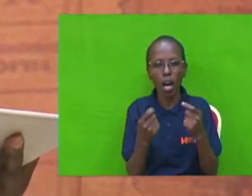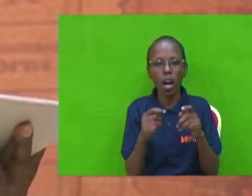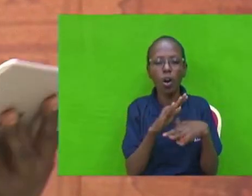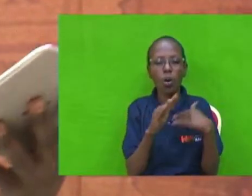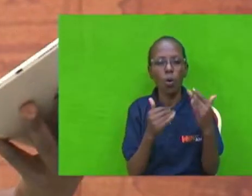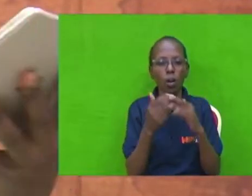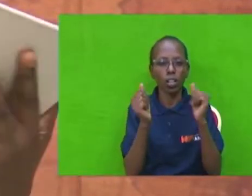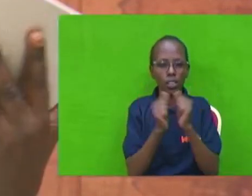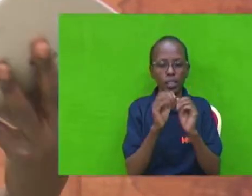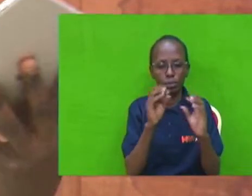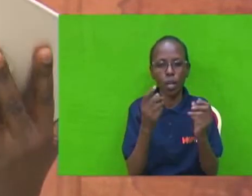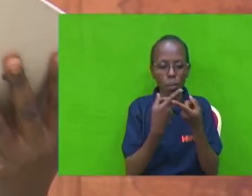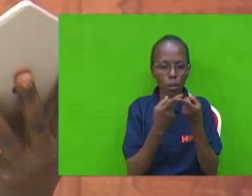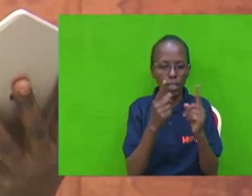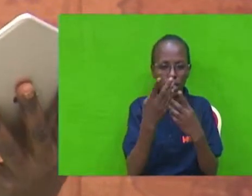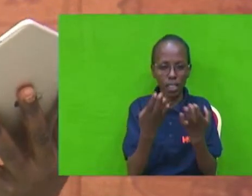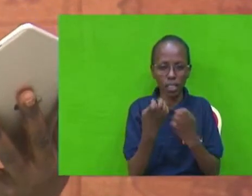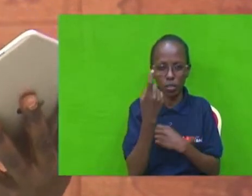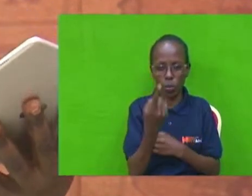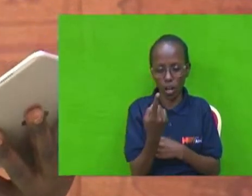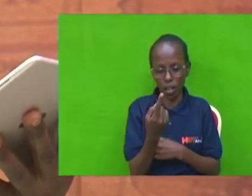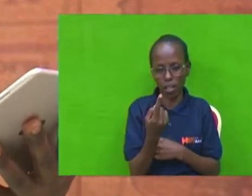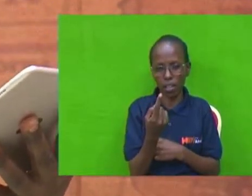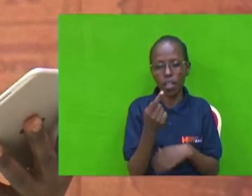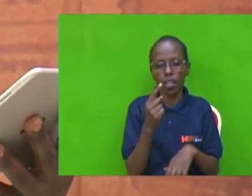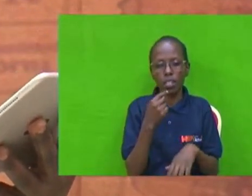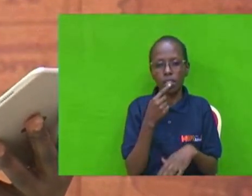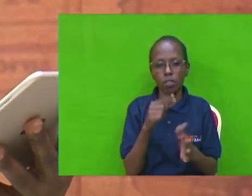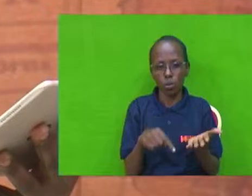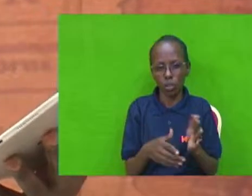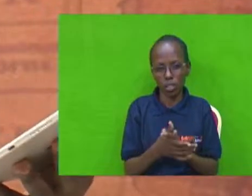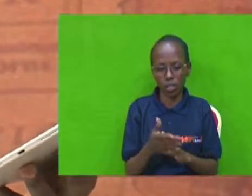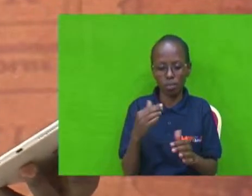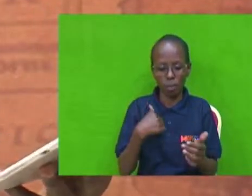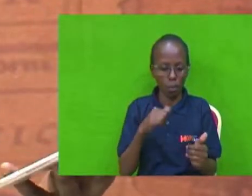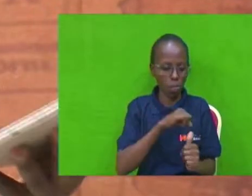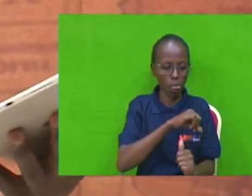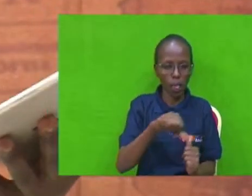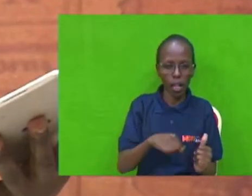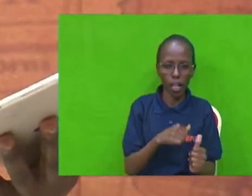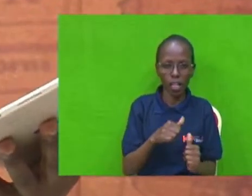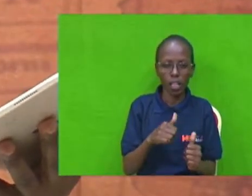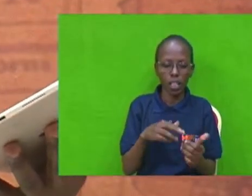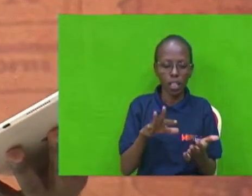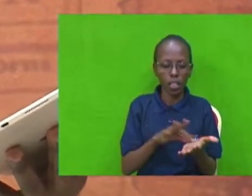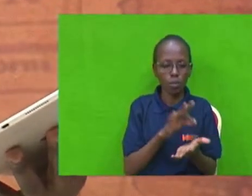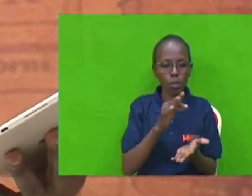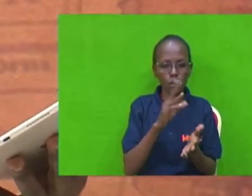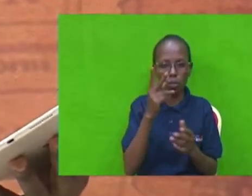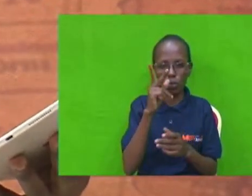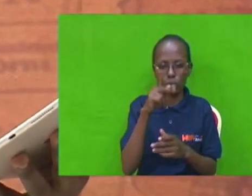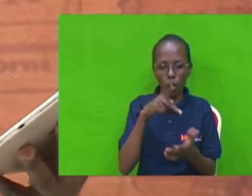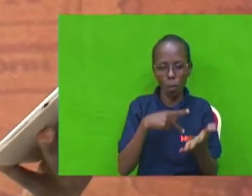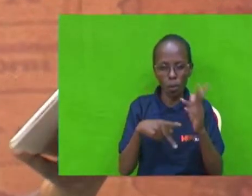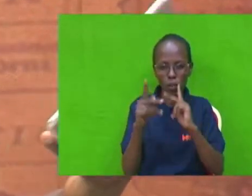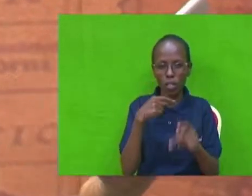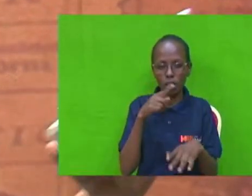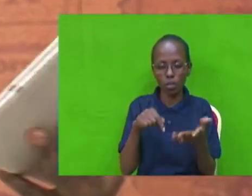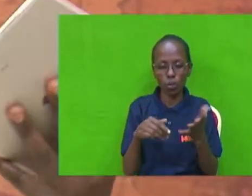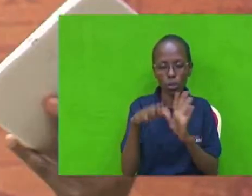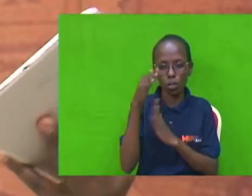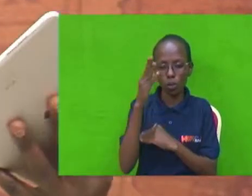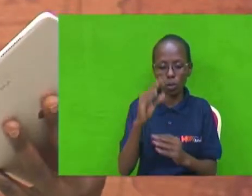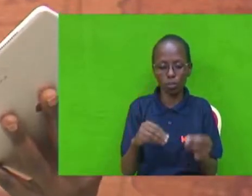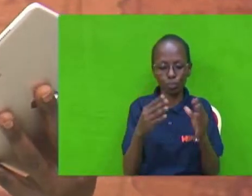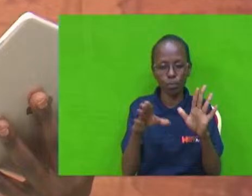anasema nimekuzingira. Unajua ukisoma roho ya unabii inasema Mungu aliweka ua